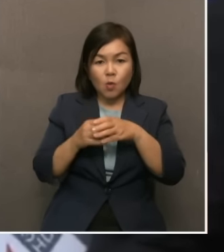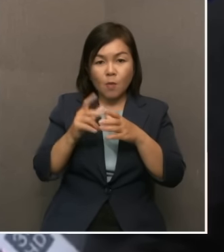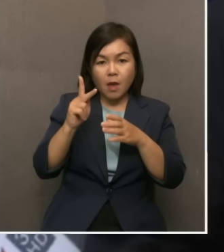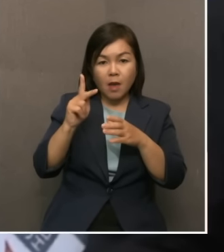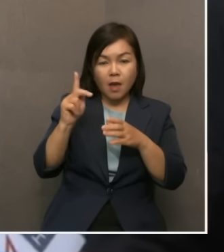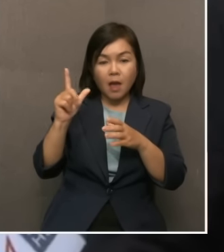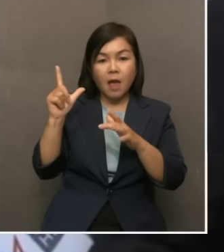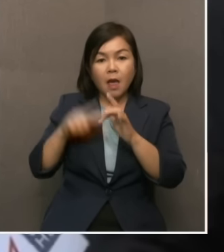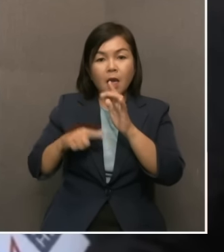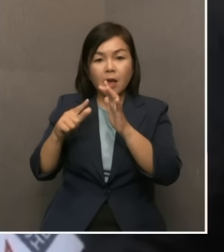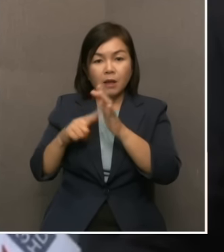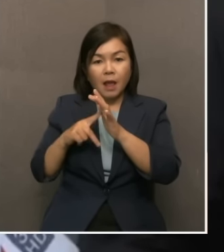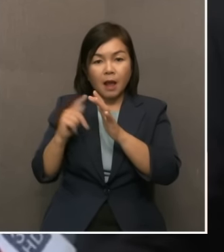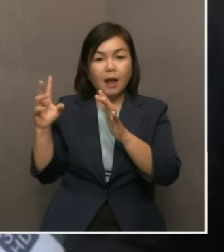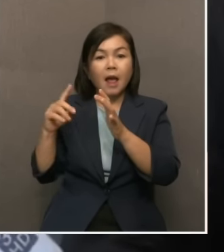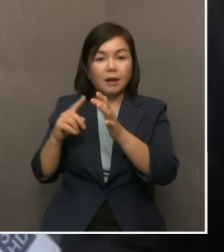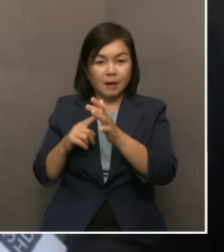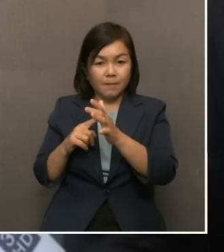ครับ